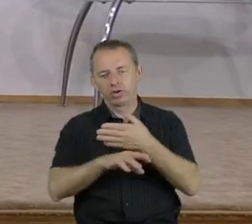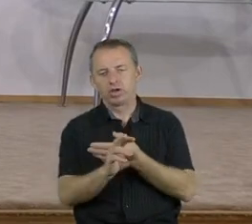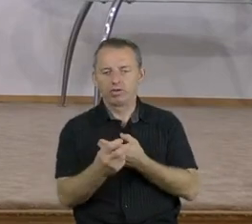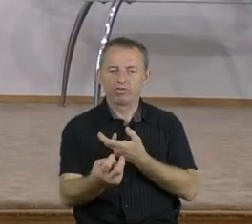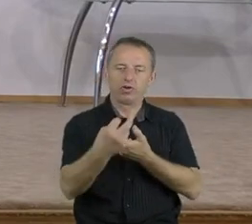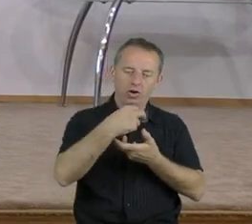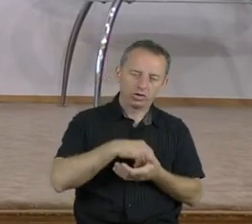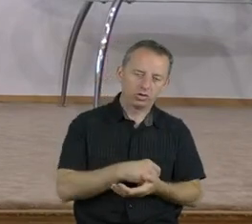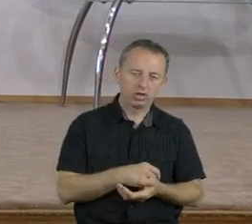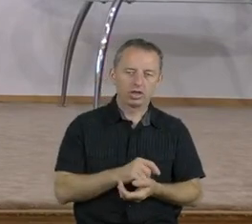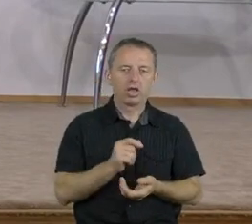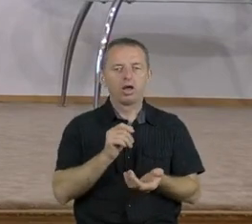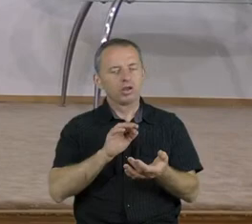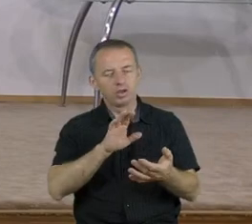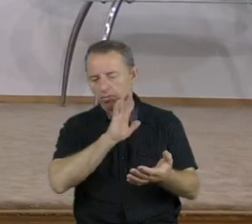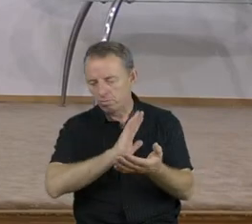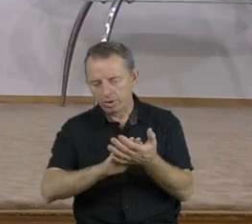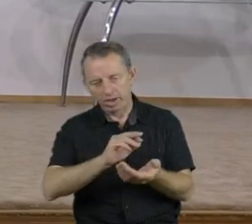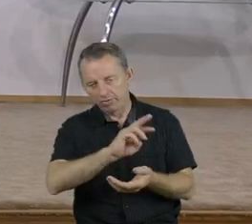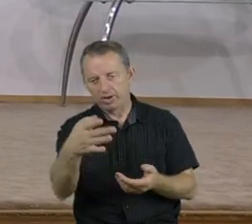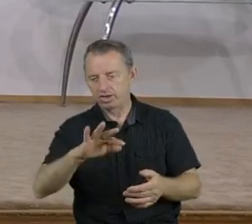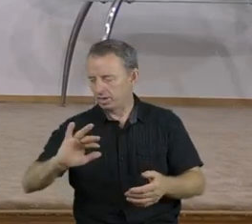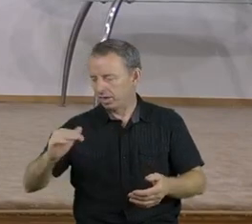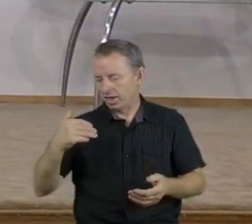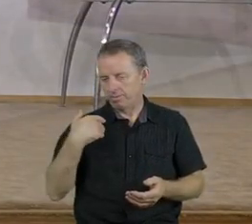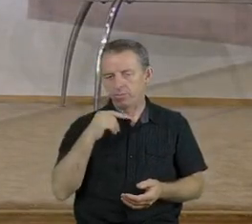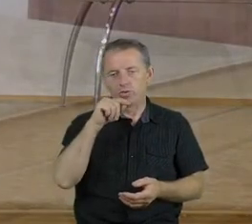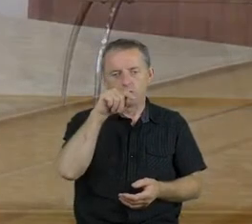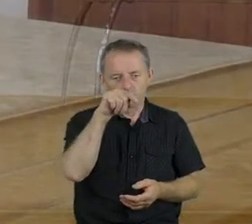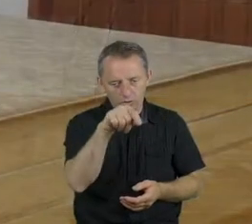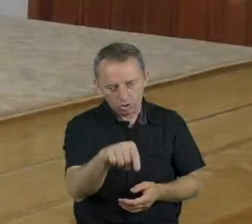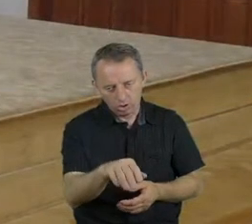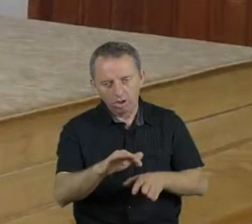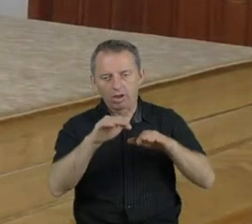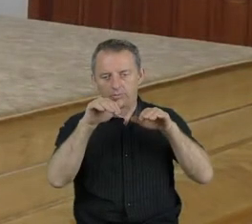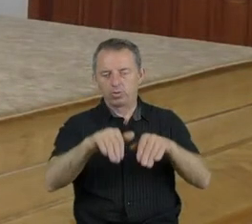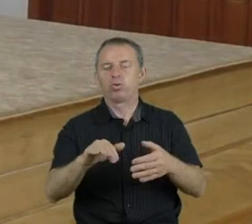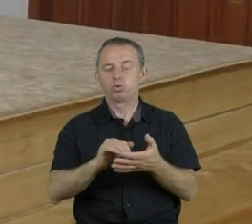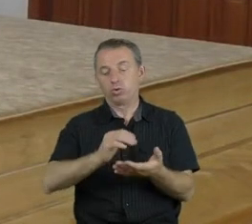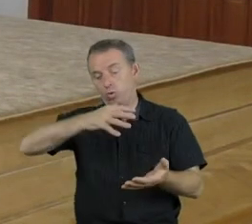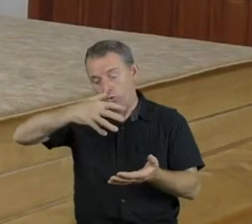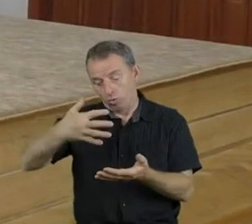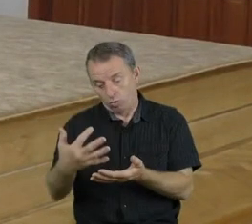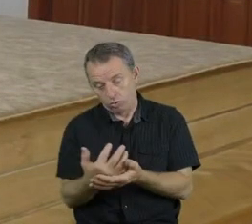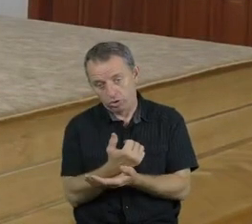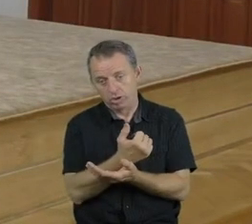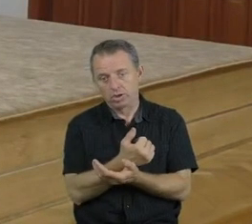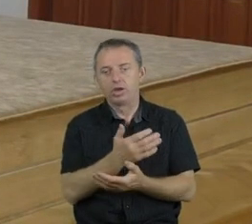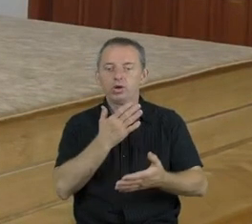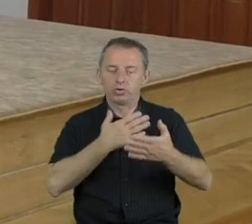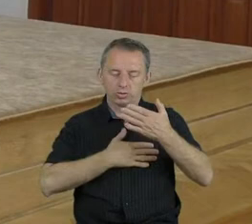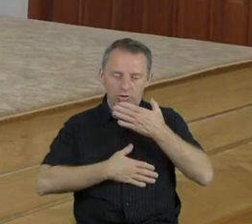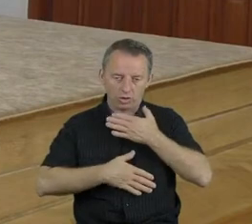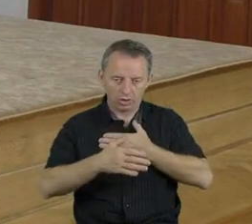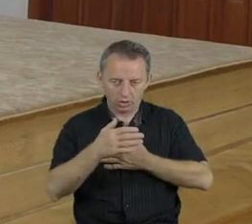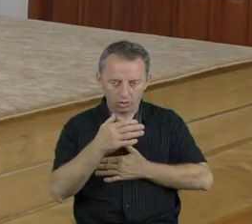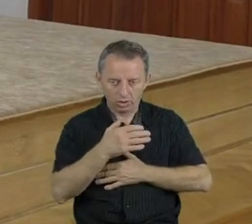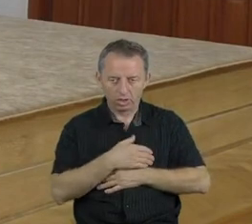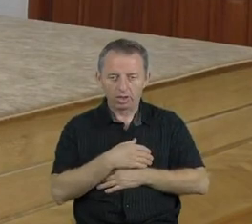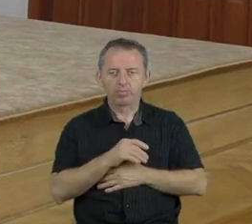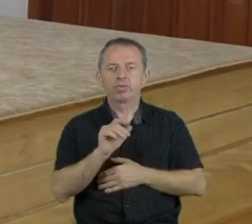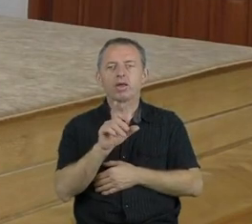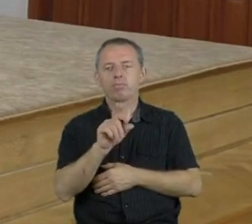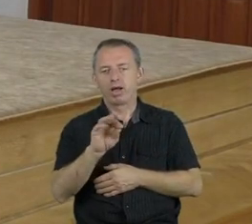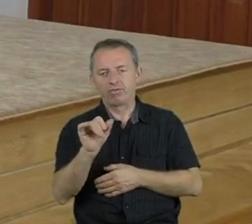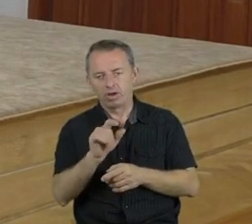bo bez was nie byłoby tego, co już jest osiągnięte. Bardzo się cieszę też, że Paweł tutaj jest z